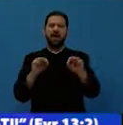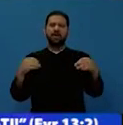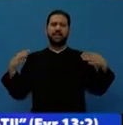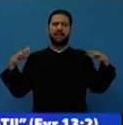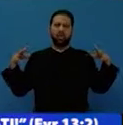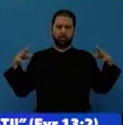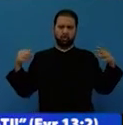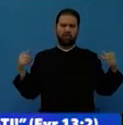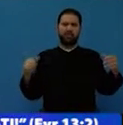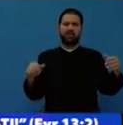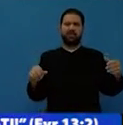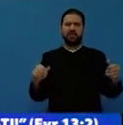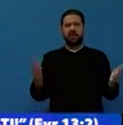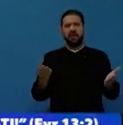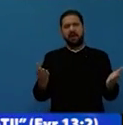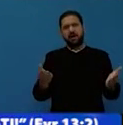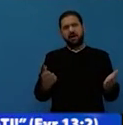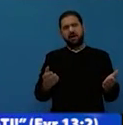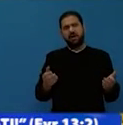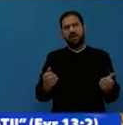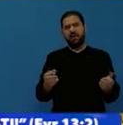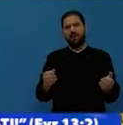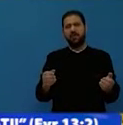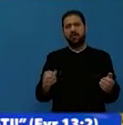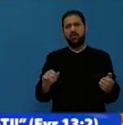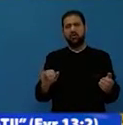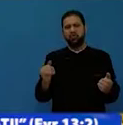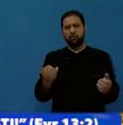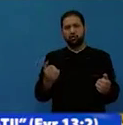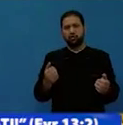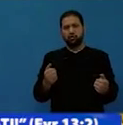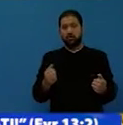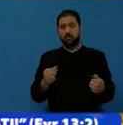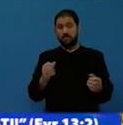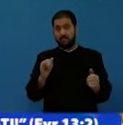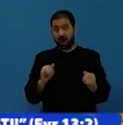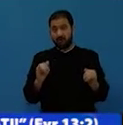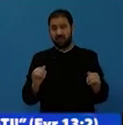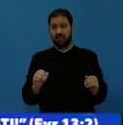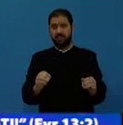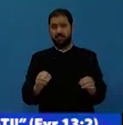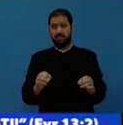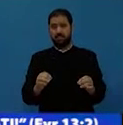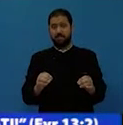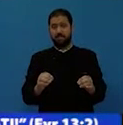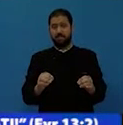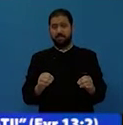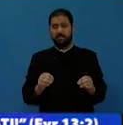erau simbolul sau preînchipuirea persoanelor preasfintei treimi. Practic,